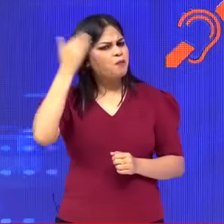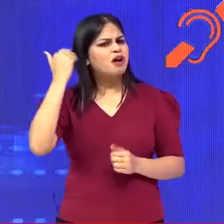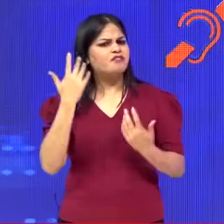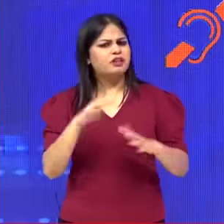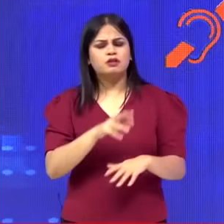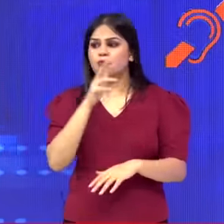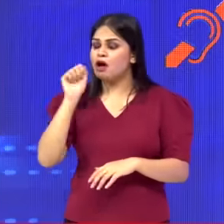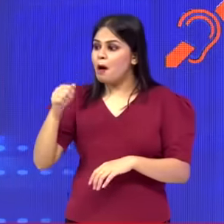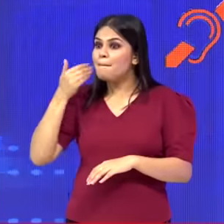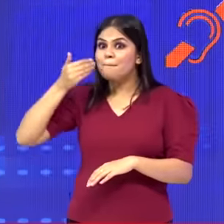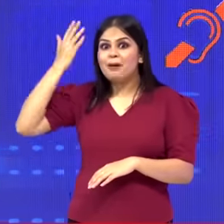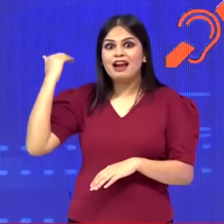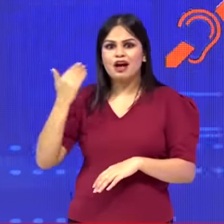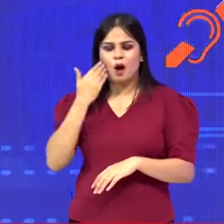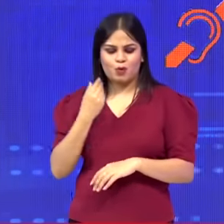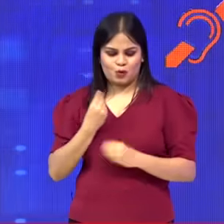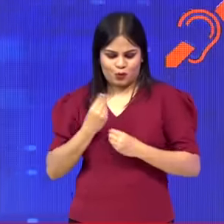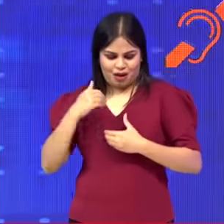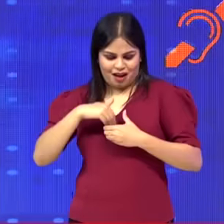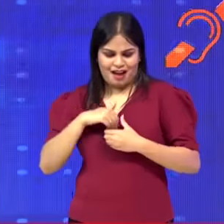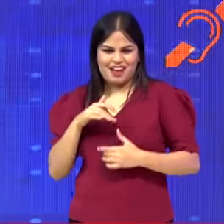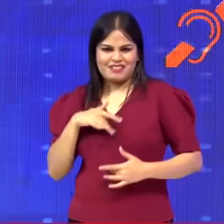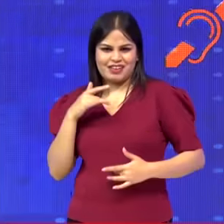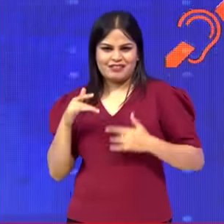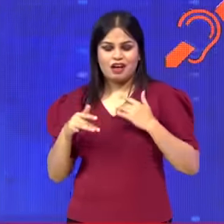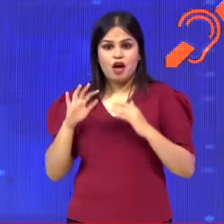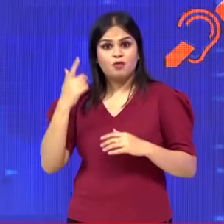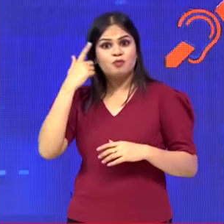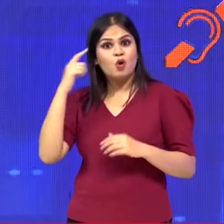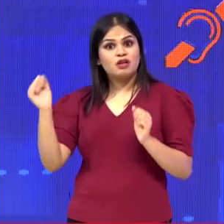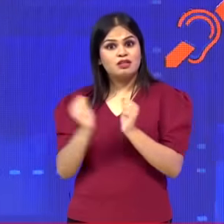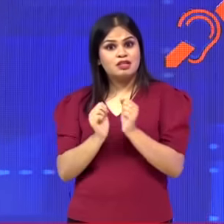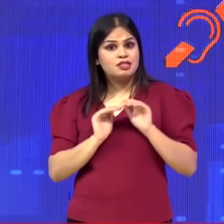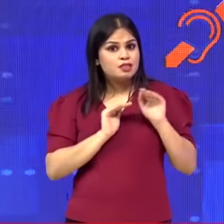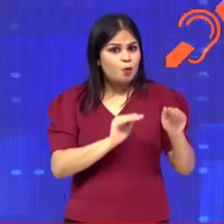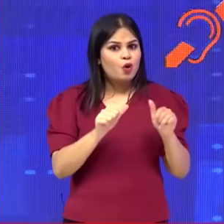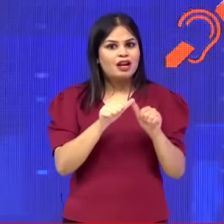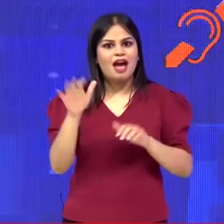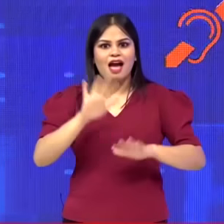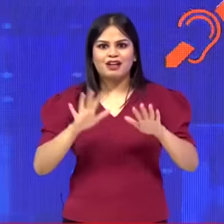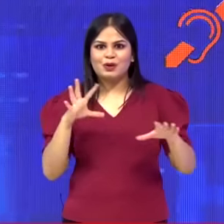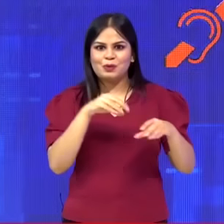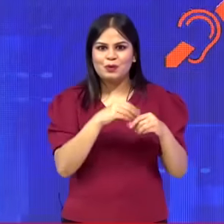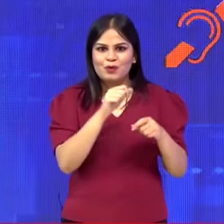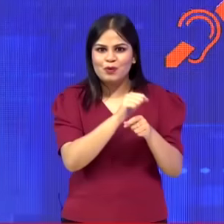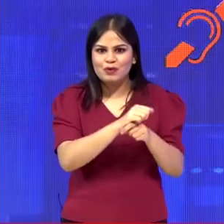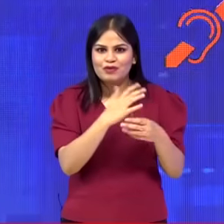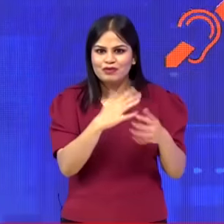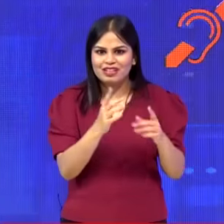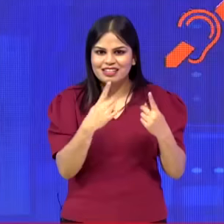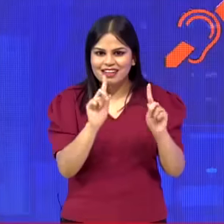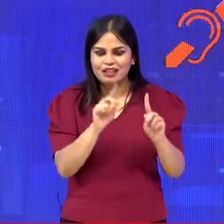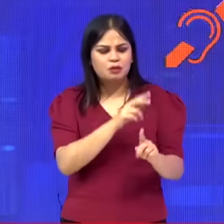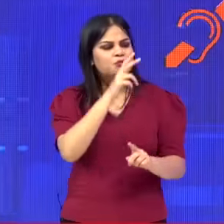कुछ होता है में आपने उनको उनके लिए एक सपोर्टिंग एक्टर का काम किया था। जी हाँ, तो वो ऐसा हुआ था कि